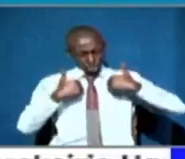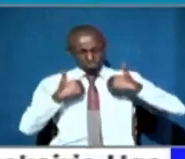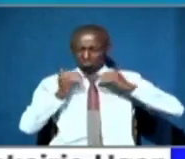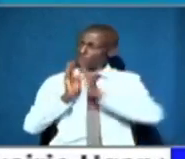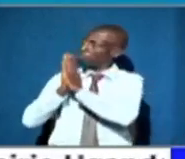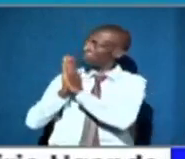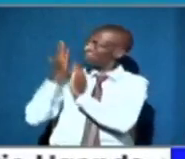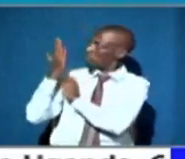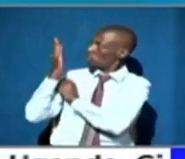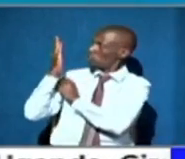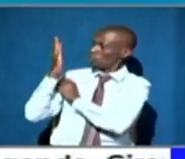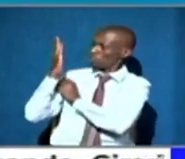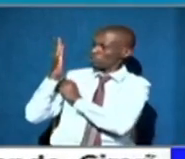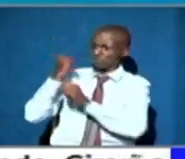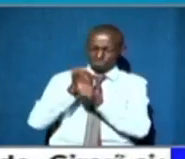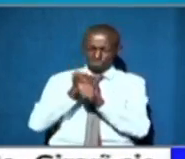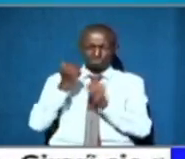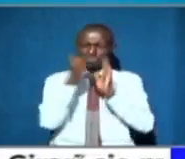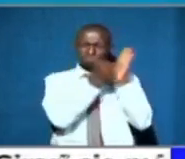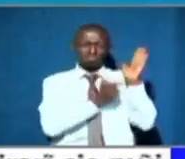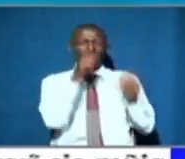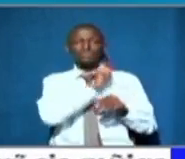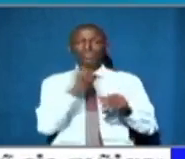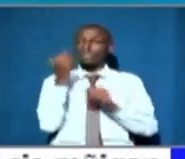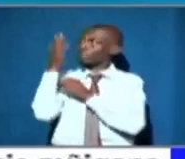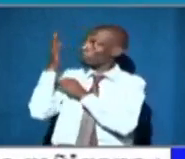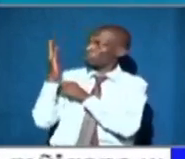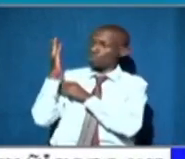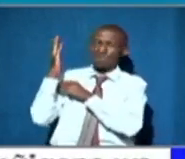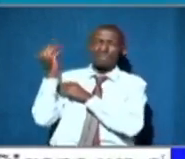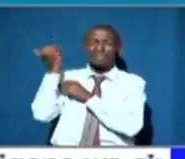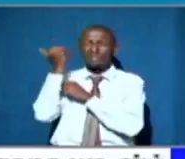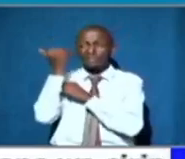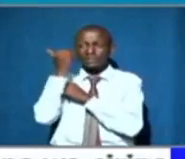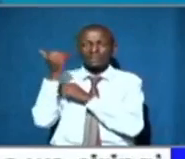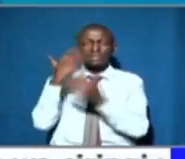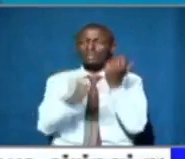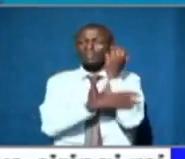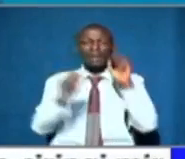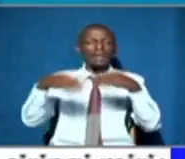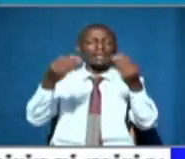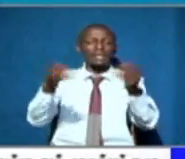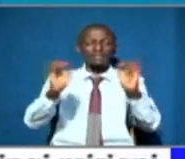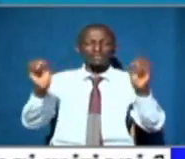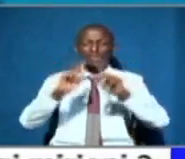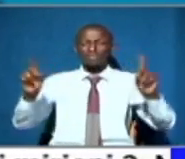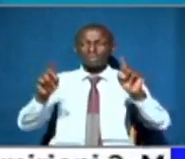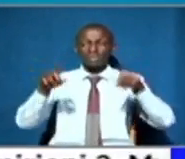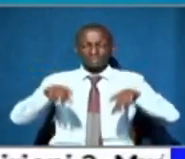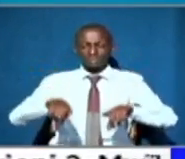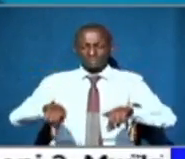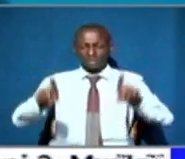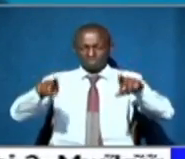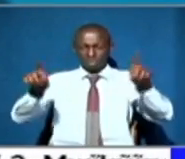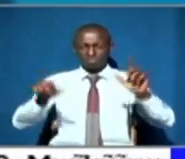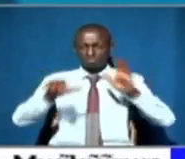maituna hithu tuwekete maya. Gai augaga. Dama hea ge murimu. Kana kidu kiuru. Ni madhina marenyu mwekete.